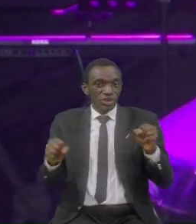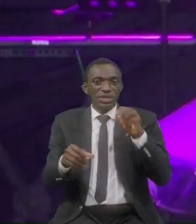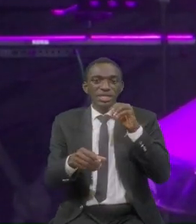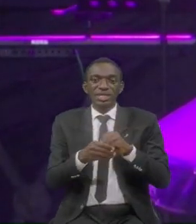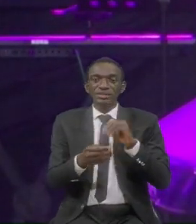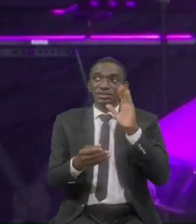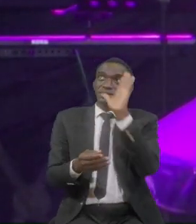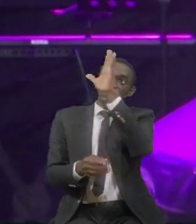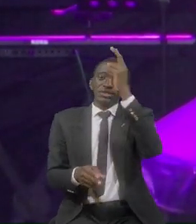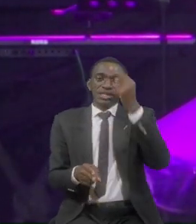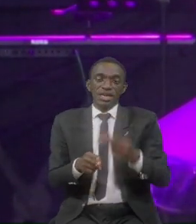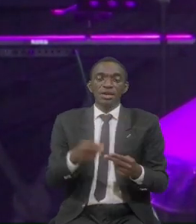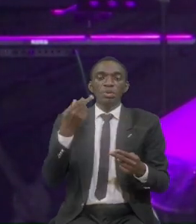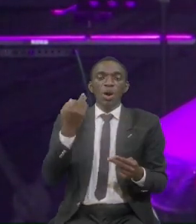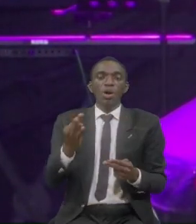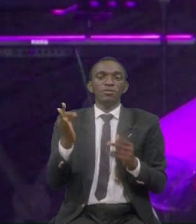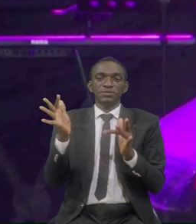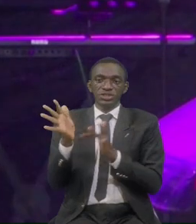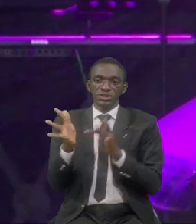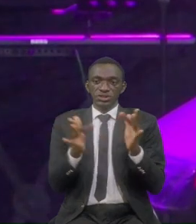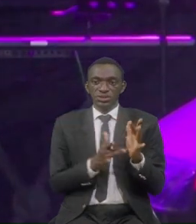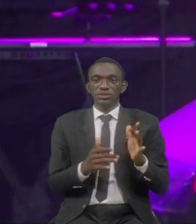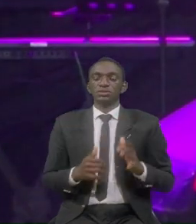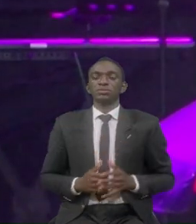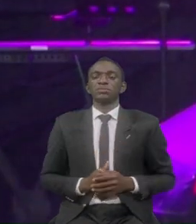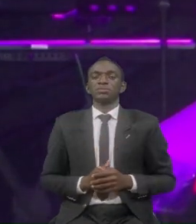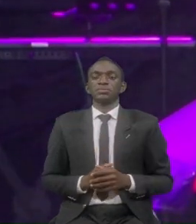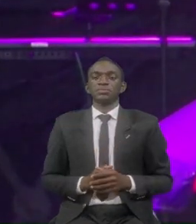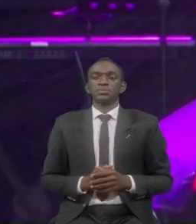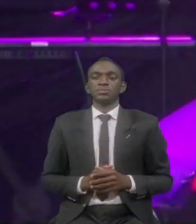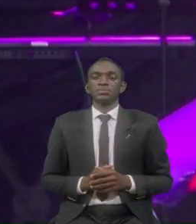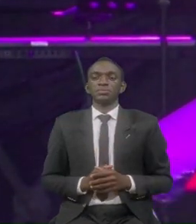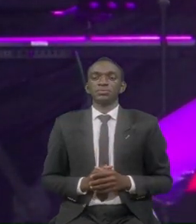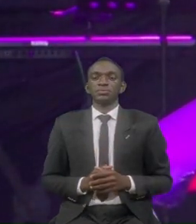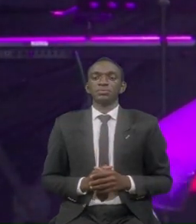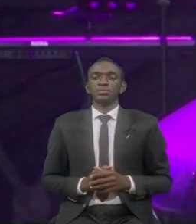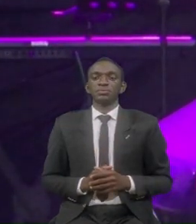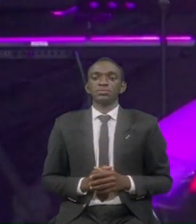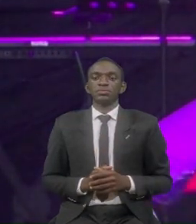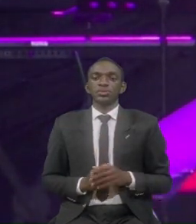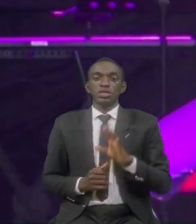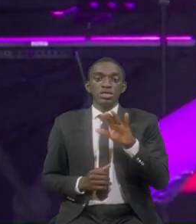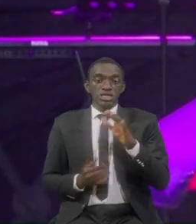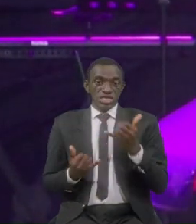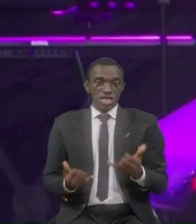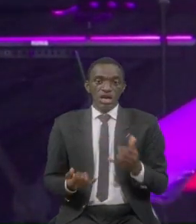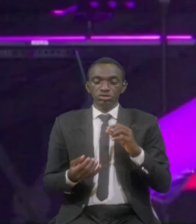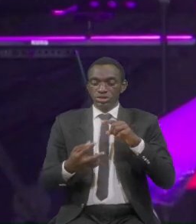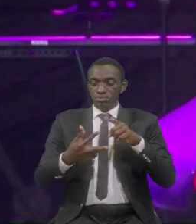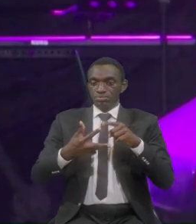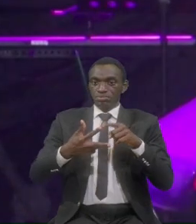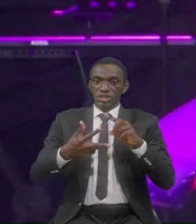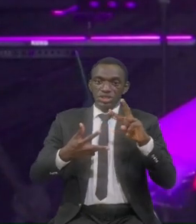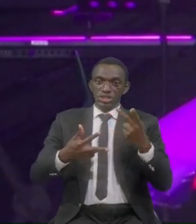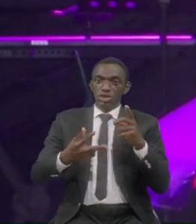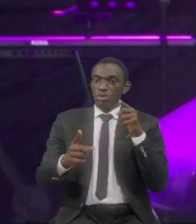of Jesus. Dawata ang kaluwasan ni anang agamhanang pangalan ni Jesus. I come to number two. Matu na ko sa ikaduha. Number two is